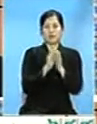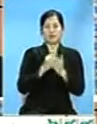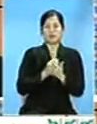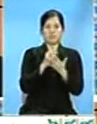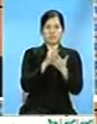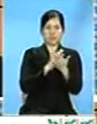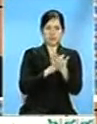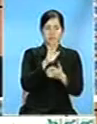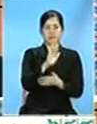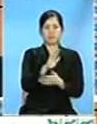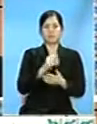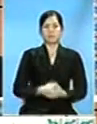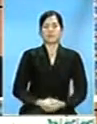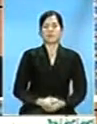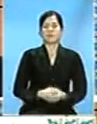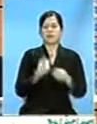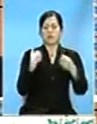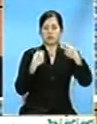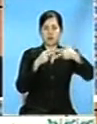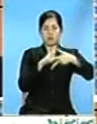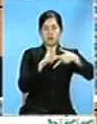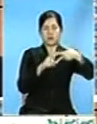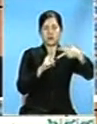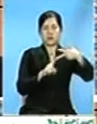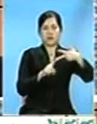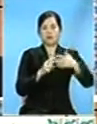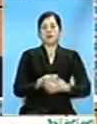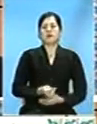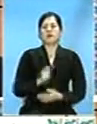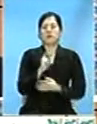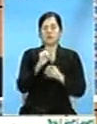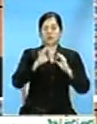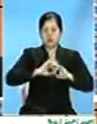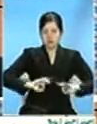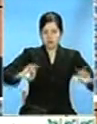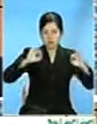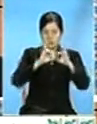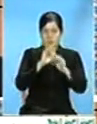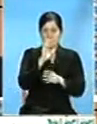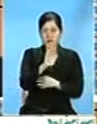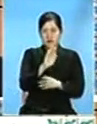ครับซึ่ง3เรื่องเนี่ยครับ3เรื่องนี้เป็นหัวใจสำคัญครับ